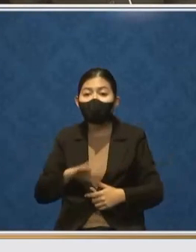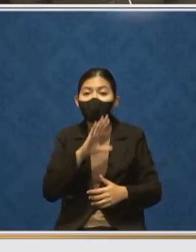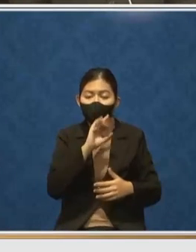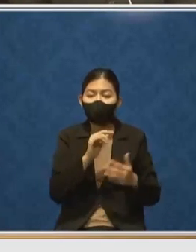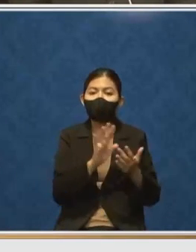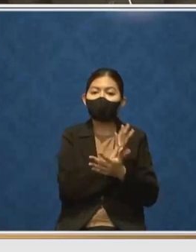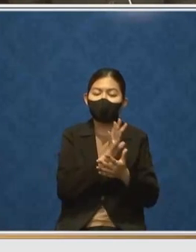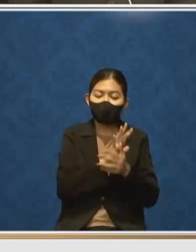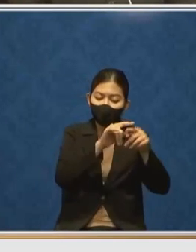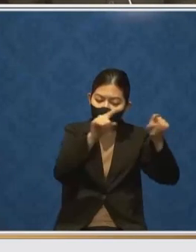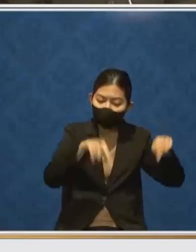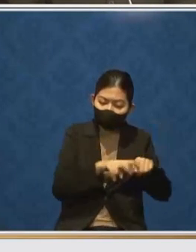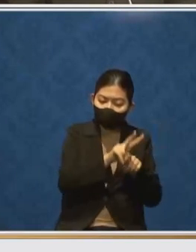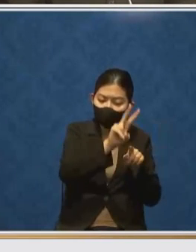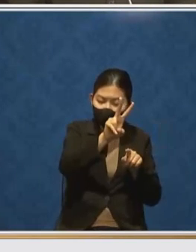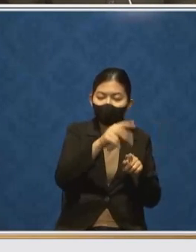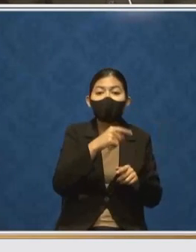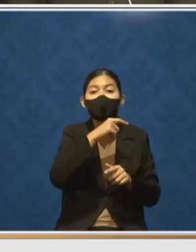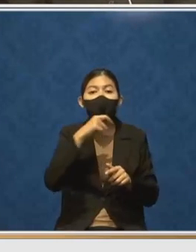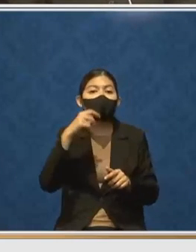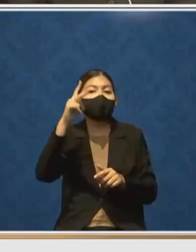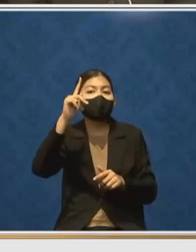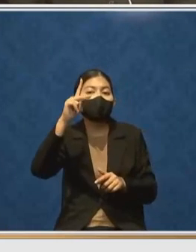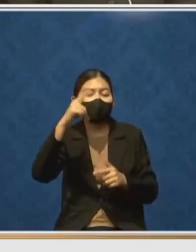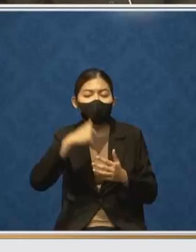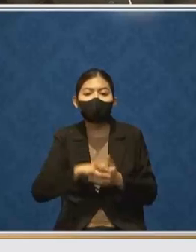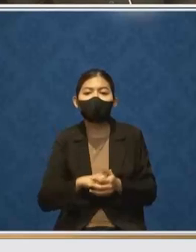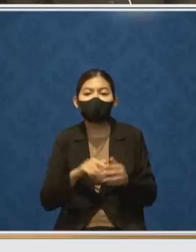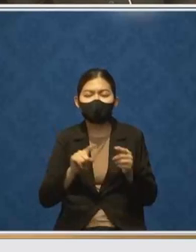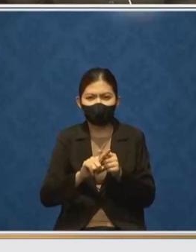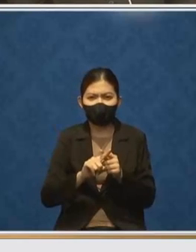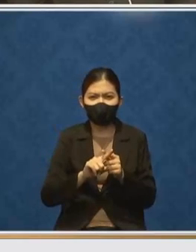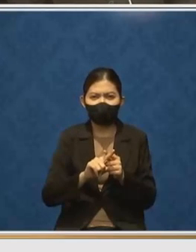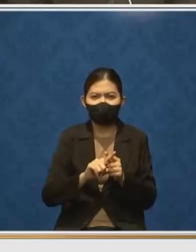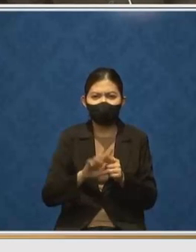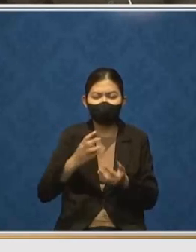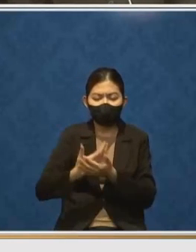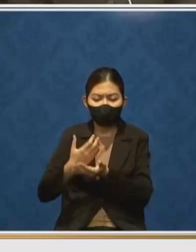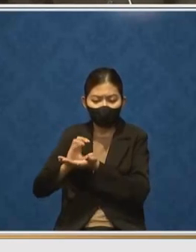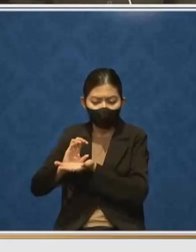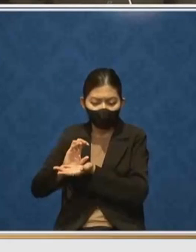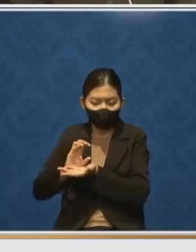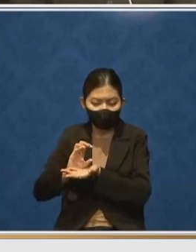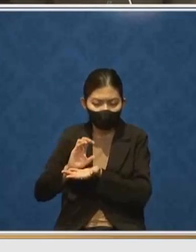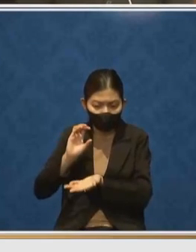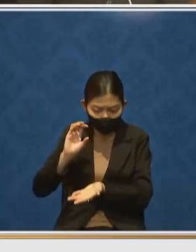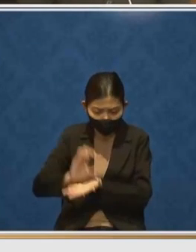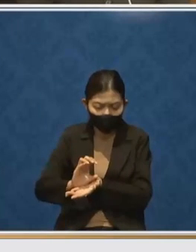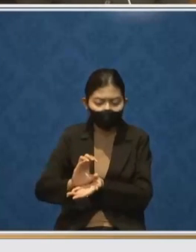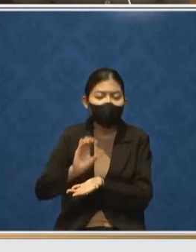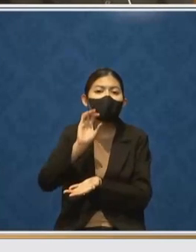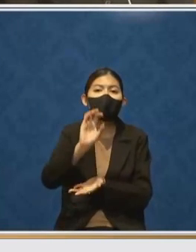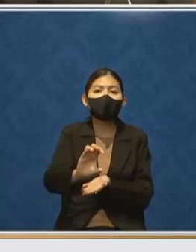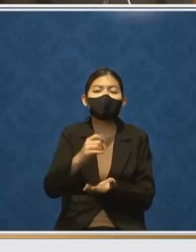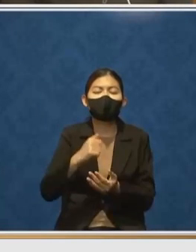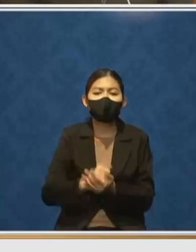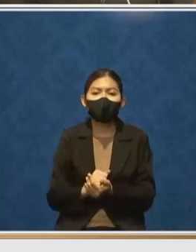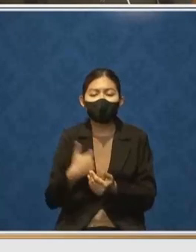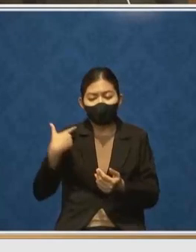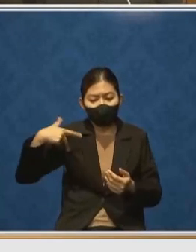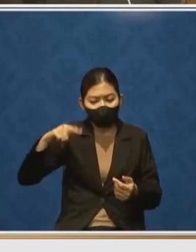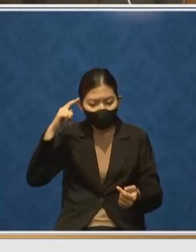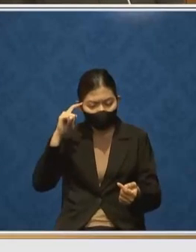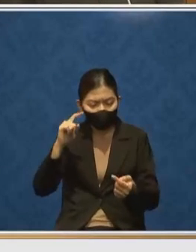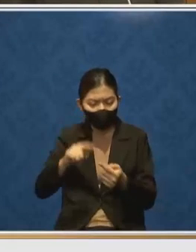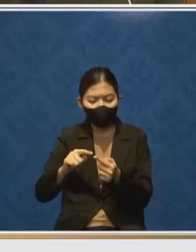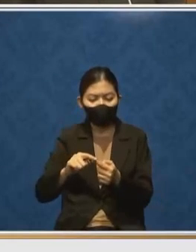ที่2เล่มคาดเขียว 4. คำที่แจ้งเกี่ยวกับงบประมาณรายจ่ายที่ก่อตั้งซึ่งรวมถึงการแสดงผลสัมฤทธิ์และประโยชน์ที่ข้าว่า